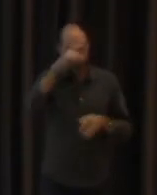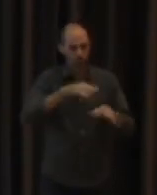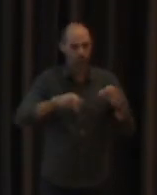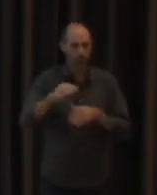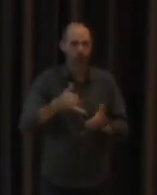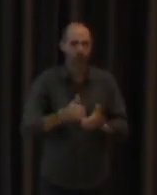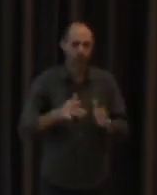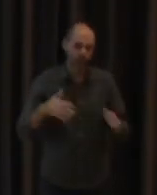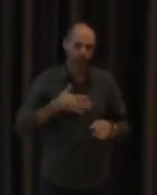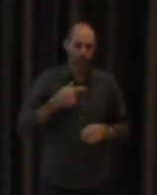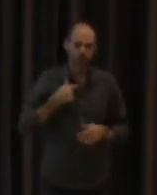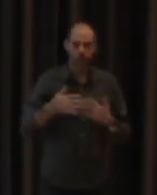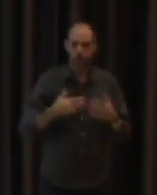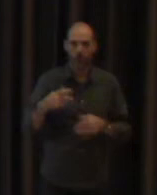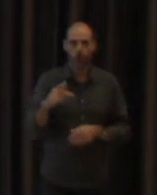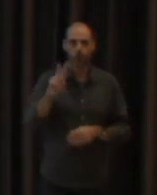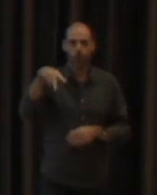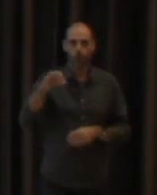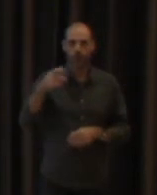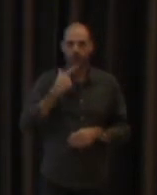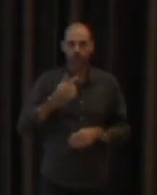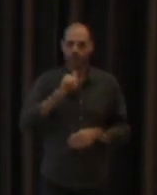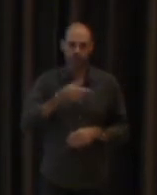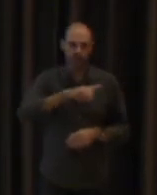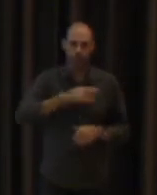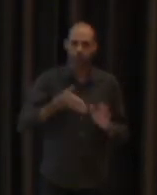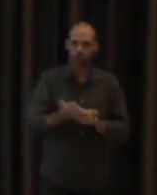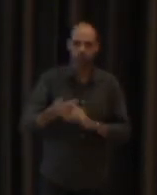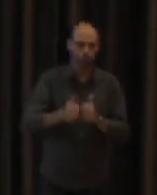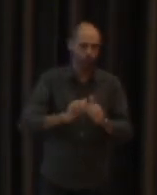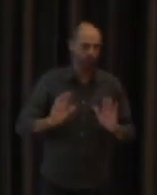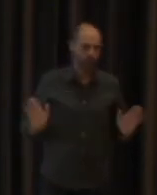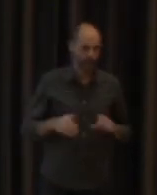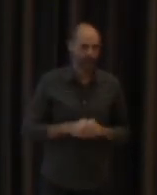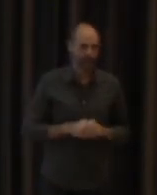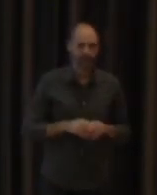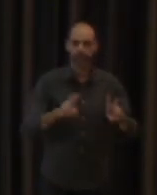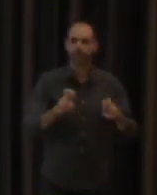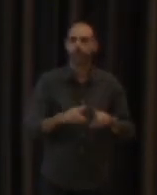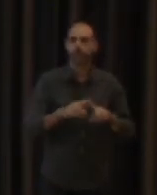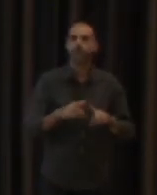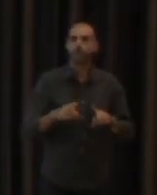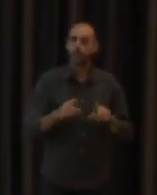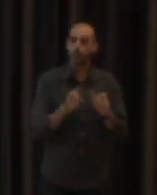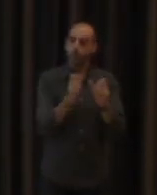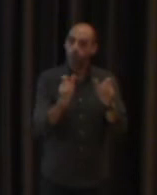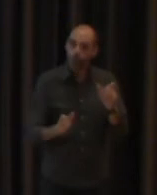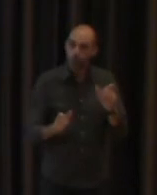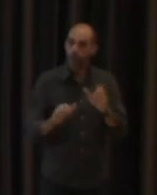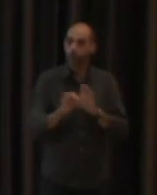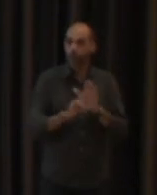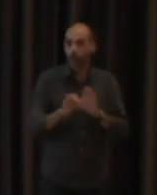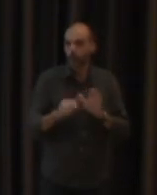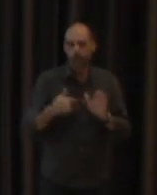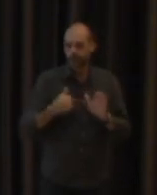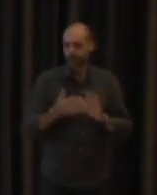no volem que Milan Kundera ens acusi de plagi. No parlarem de morfofonologia, és a dir, de les formes dels pronoms febles, que